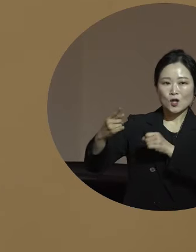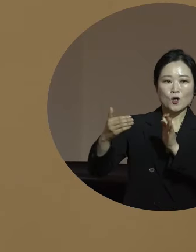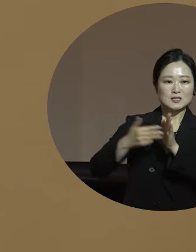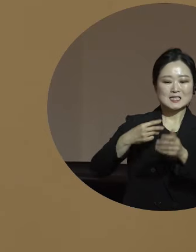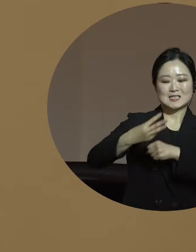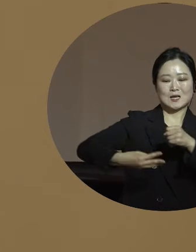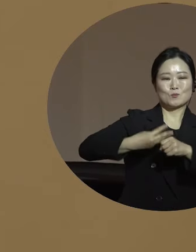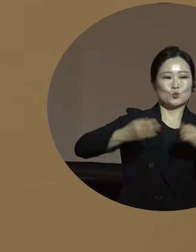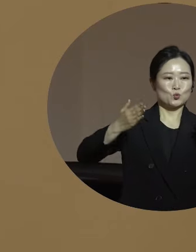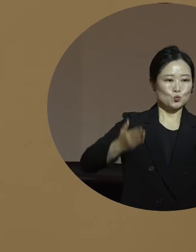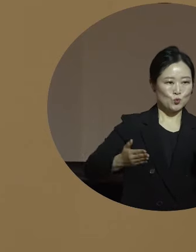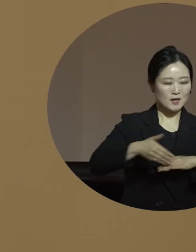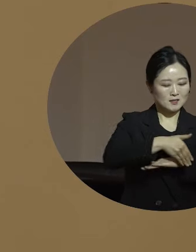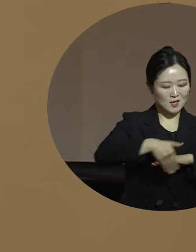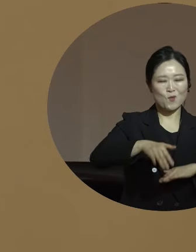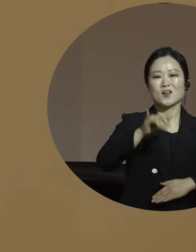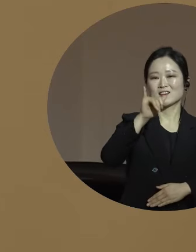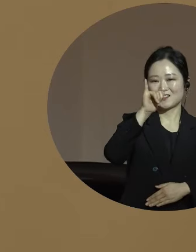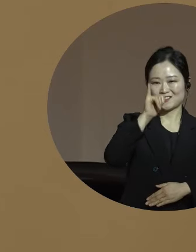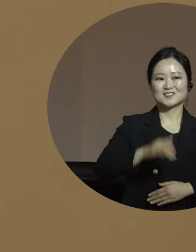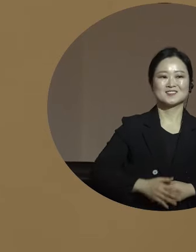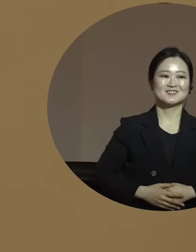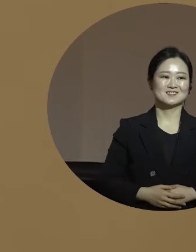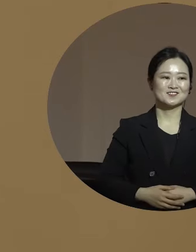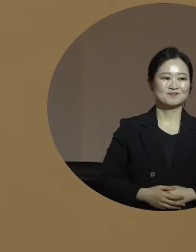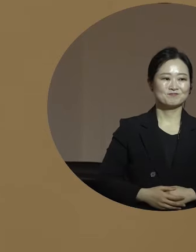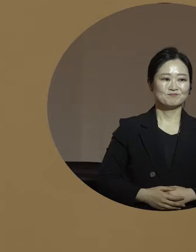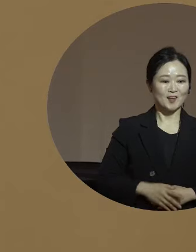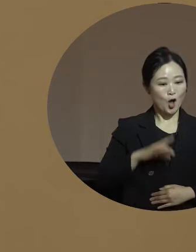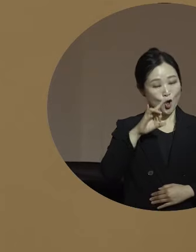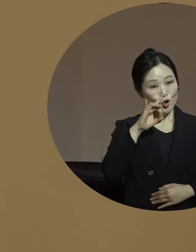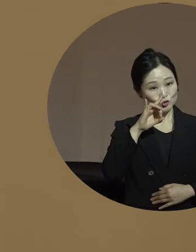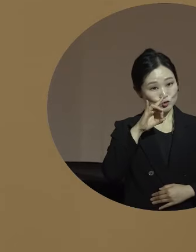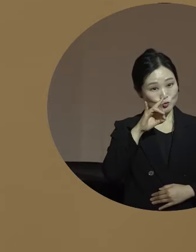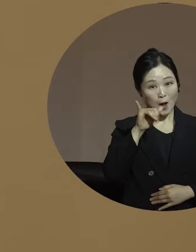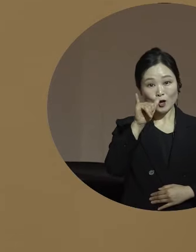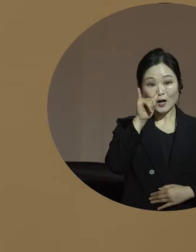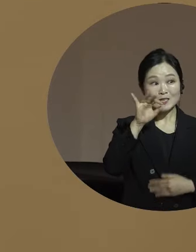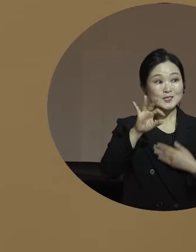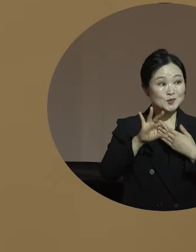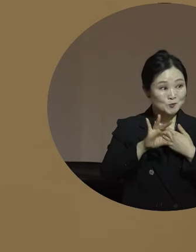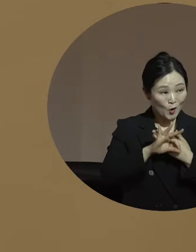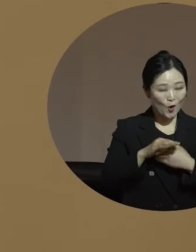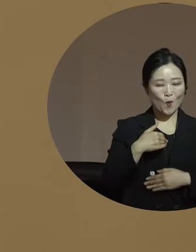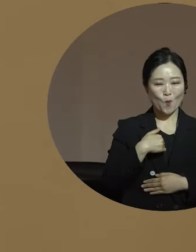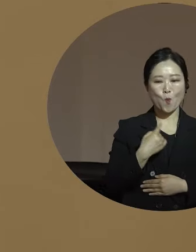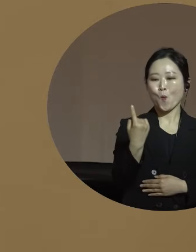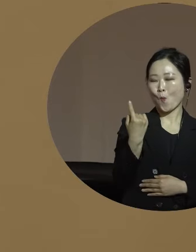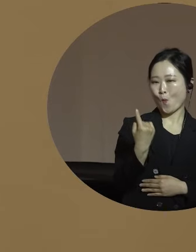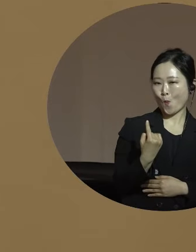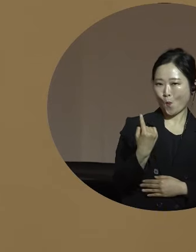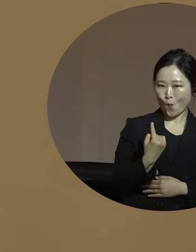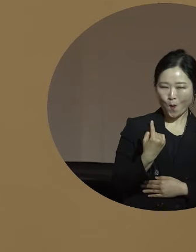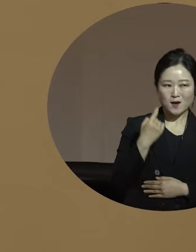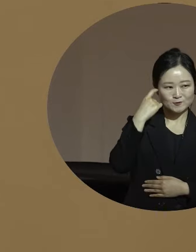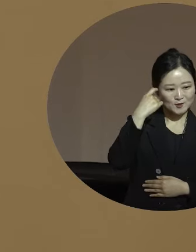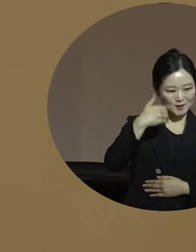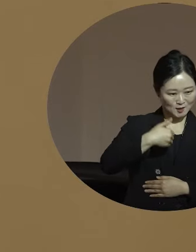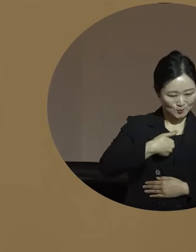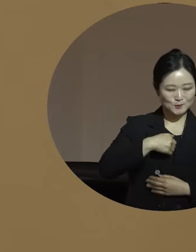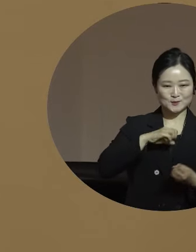계획에 있기 때문에 그 부분도 혹시 궁금하신 지점이 있으시면 저희 진흥원에 말씀 주시면 또